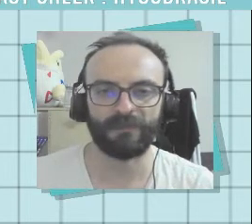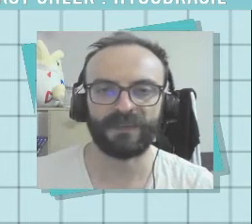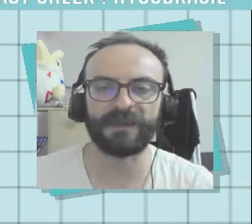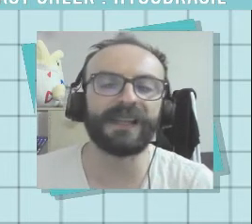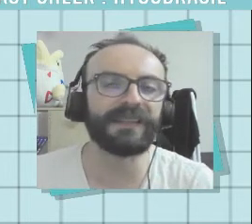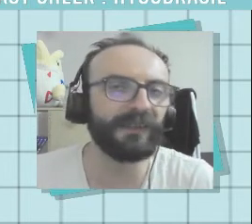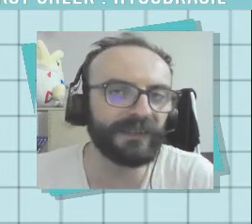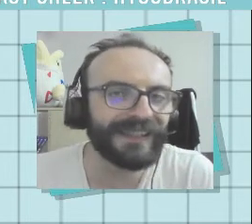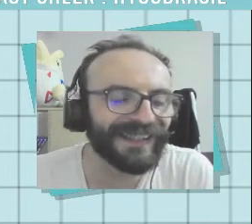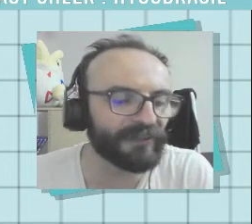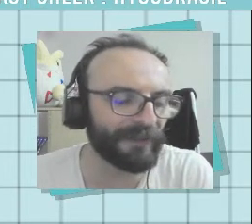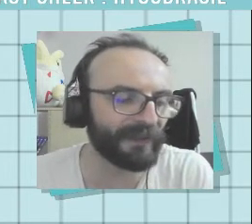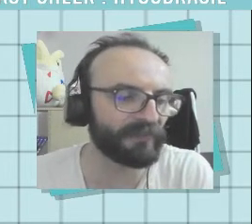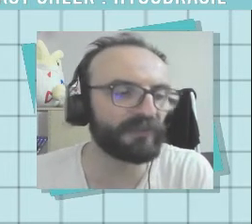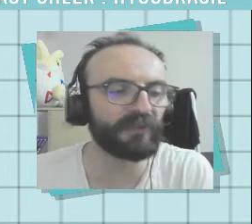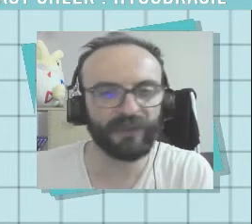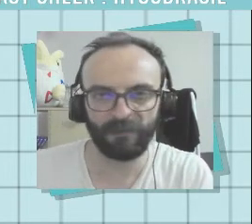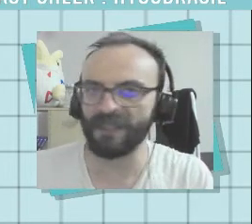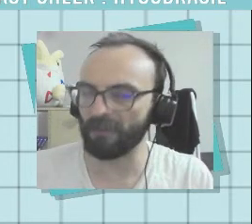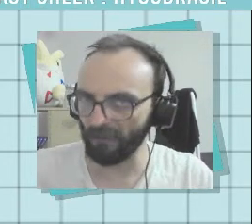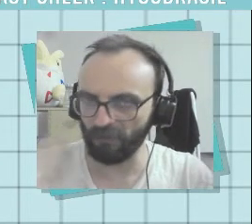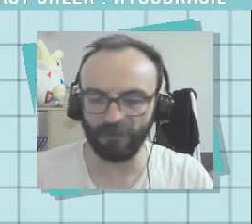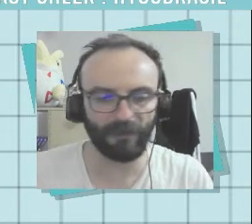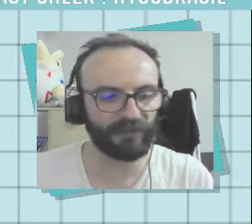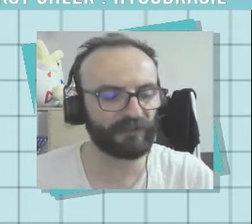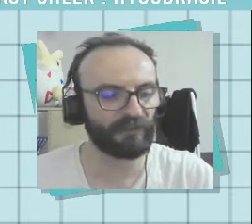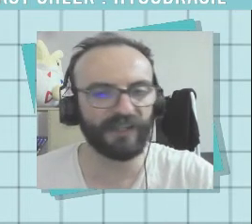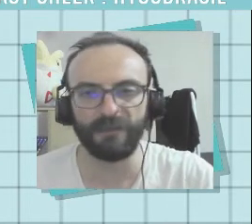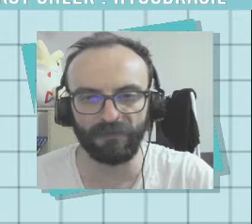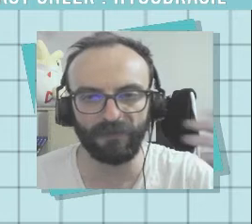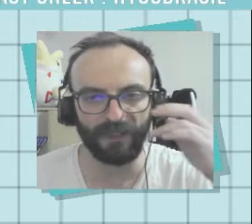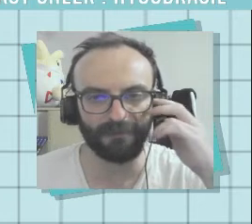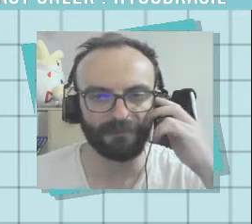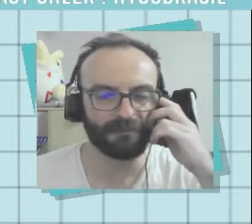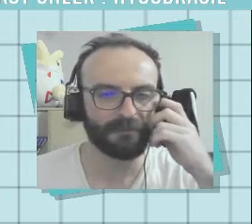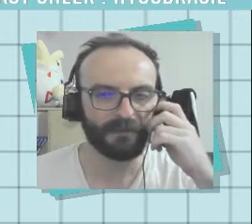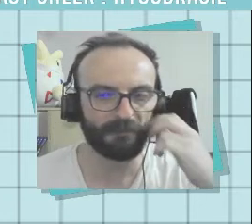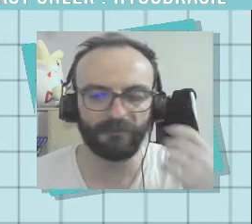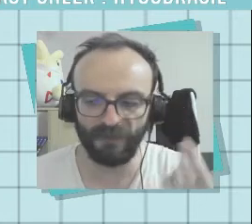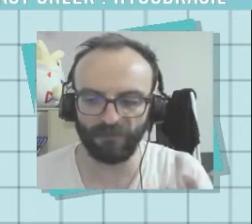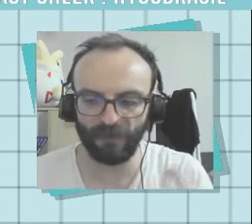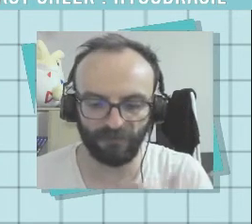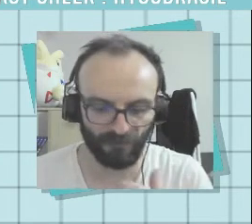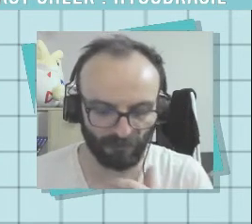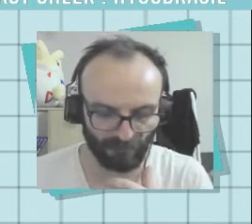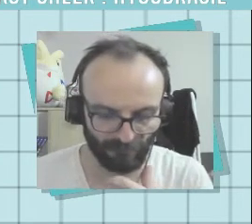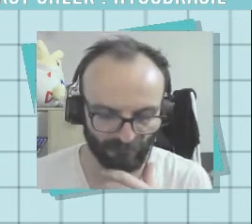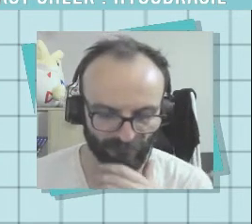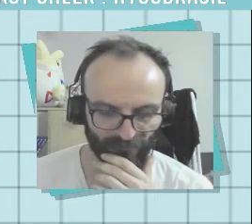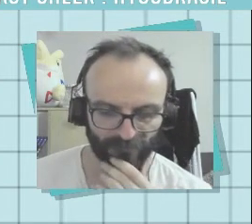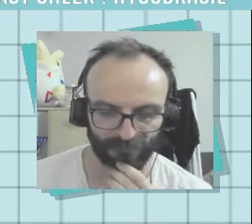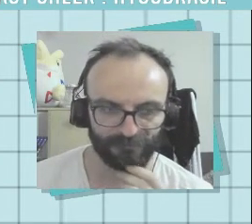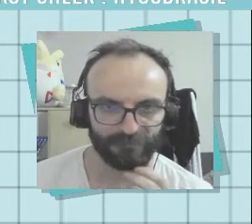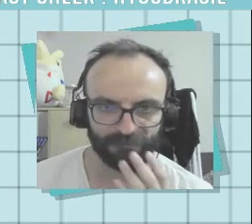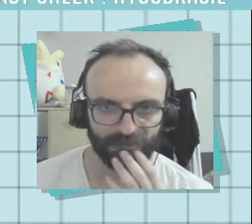développant. Ça ne détecte pas non plus totalement, ça peut pas, vous pouvez pas faire de phrase, mais vous verrez. Vous allez voir le fonctionnement.